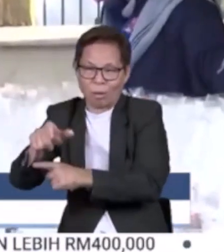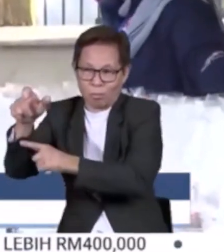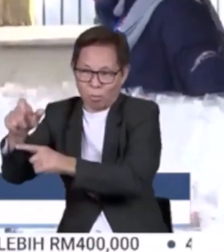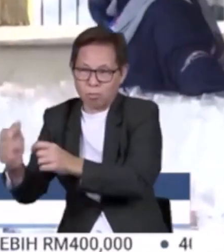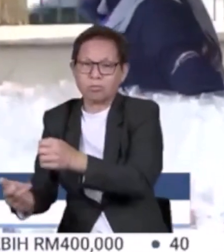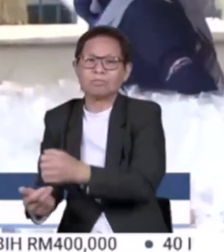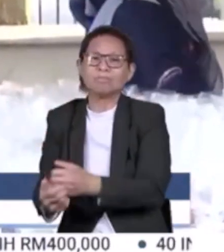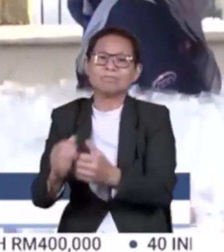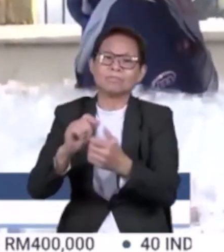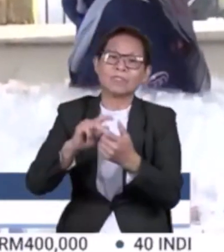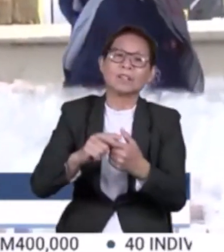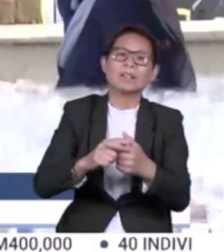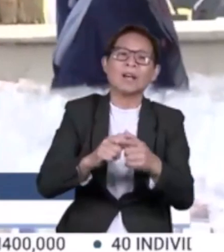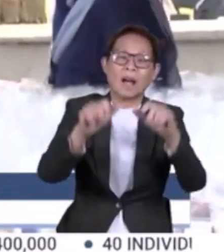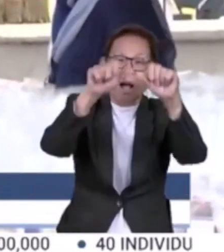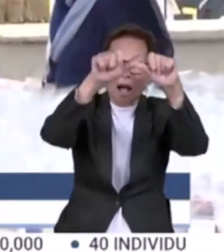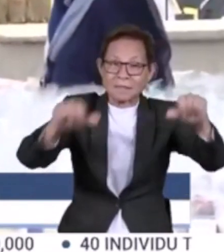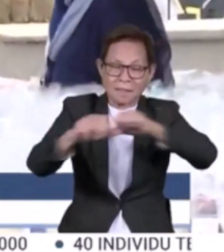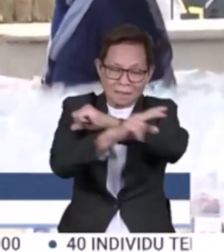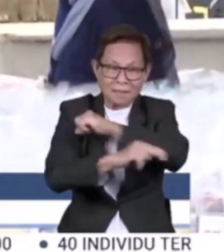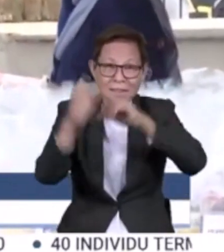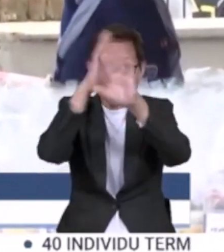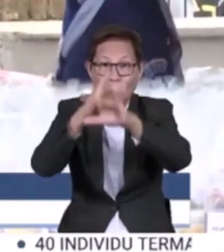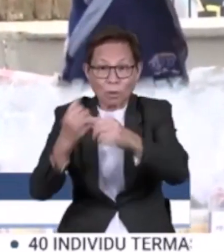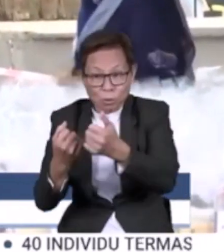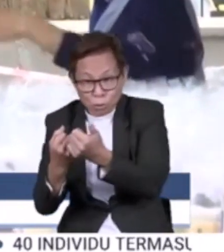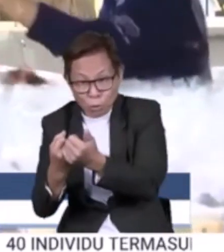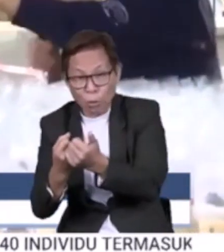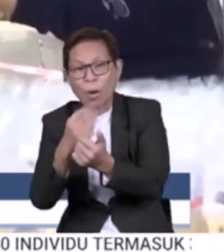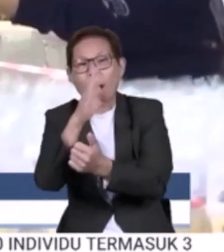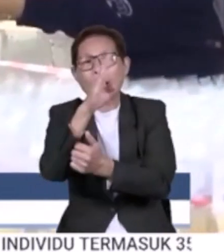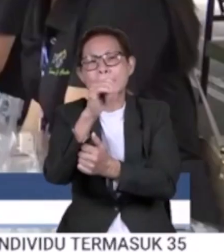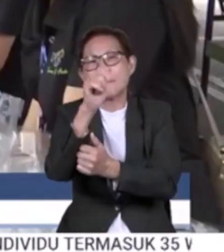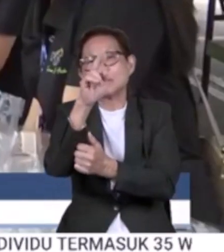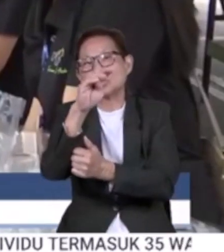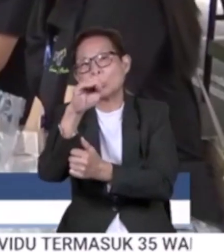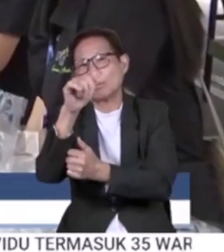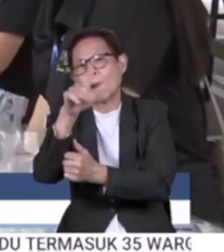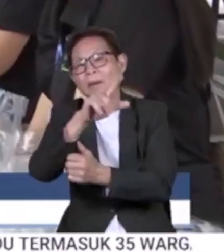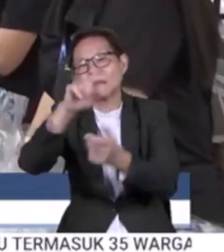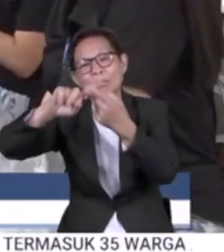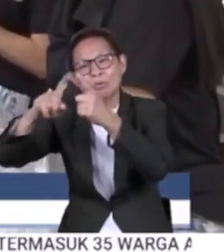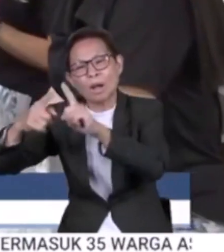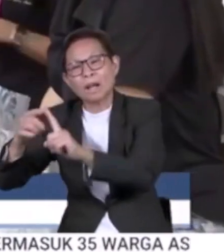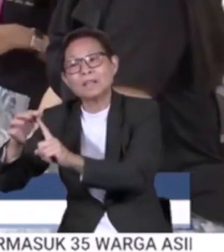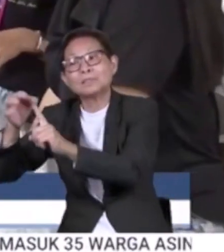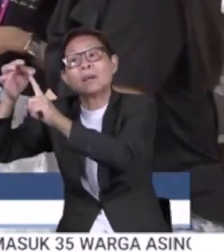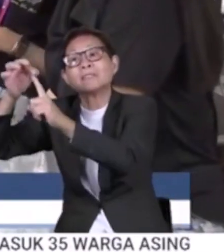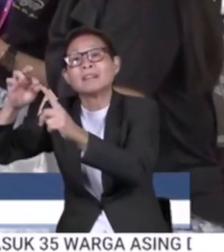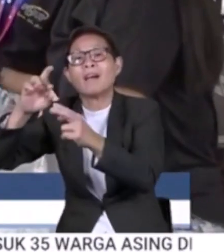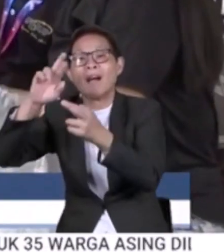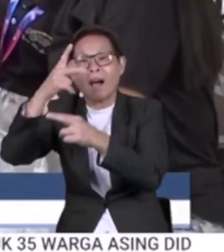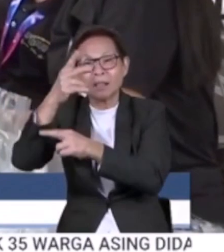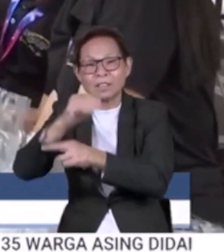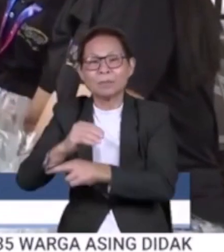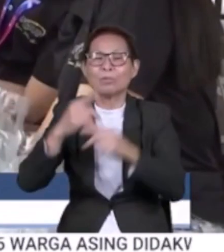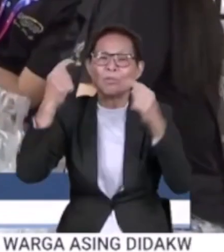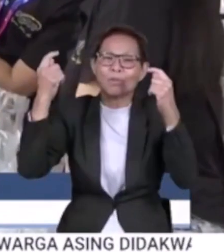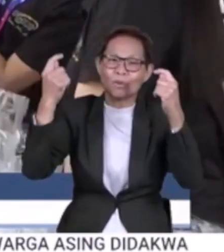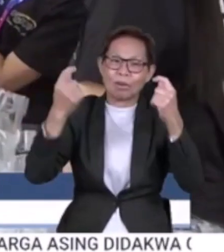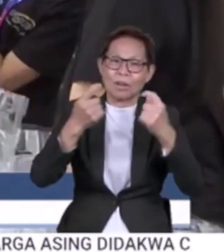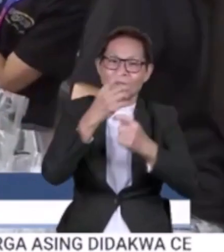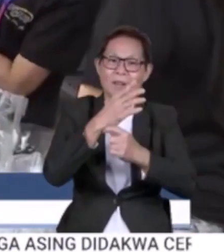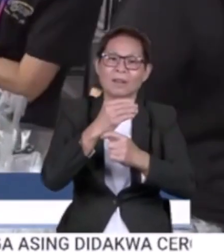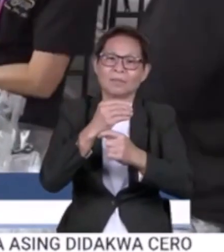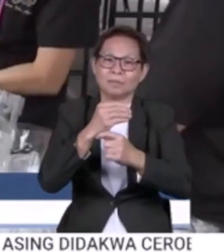tersebut juga disukung oleh Astana Negeri srawak tabung baitu Mas rawak dan beberapa gerakan strategic ATM yaitu rayap khas dan